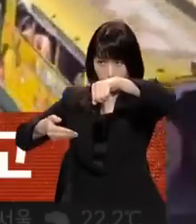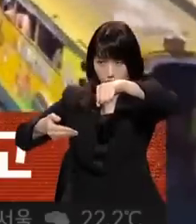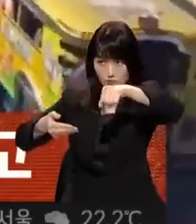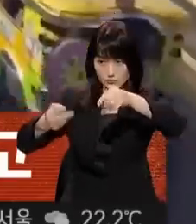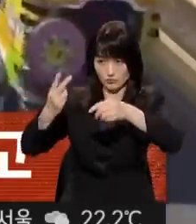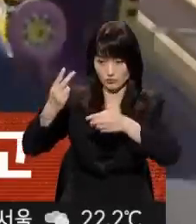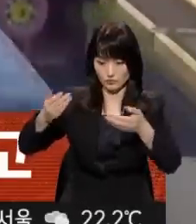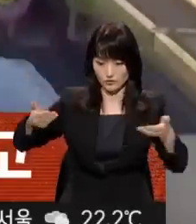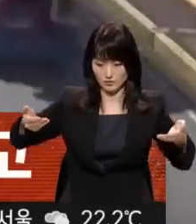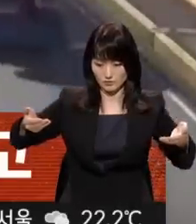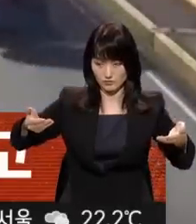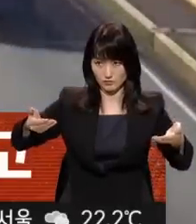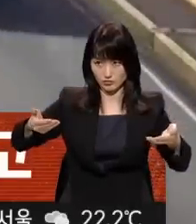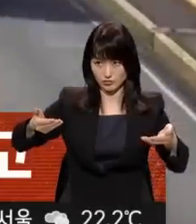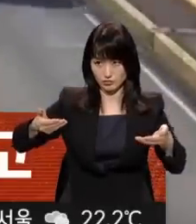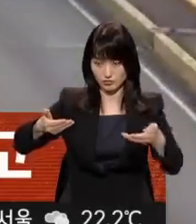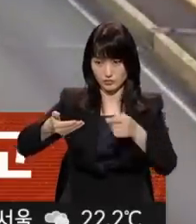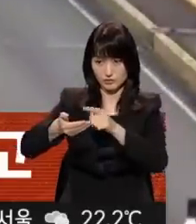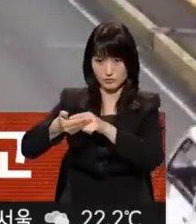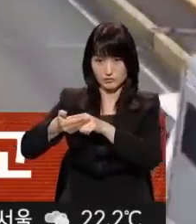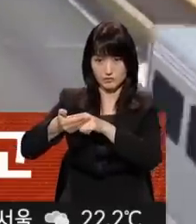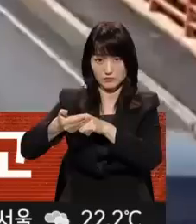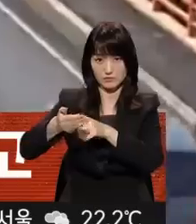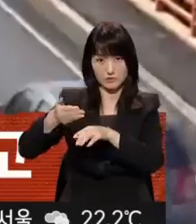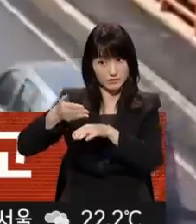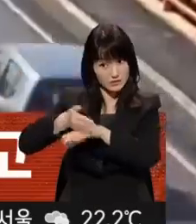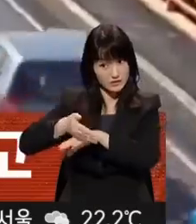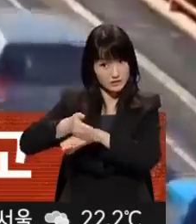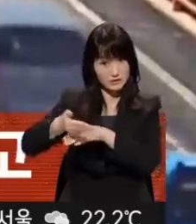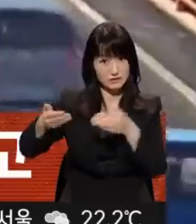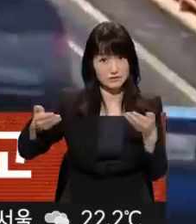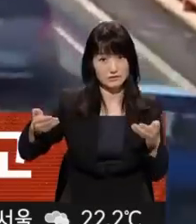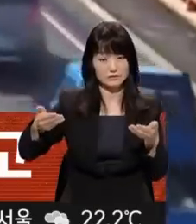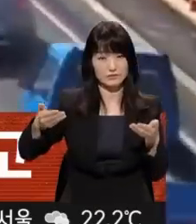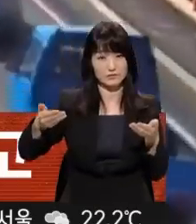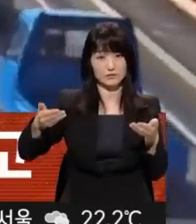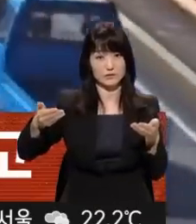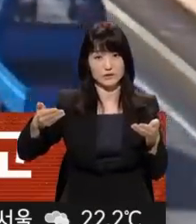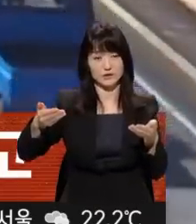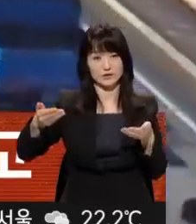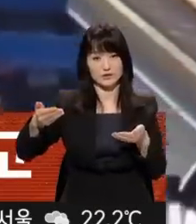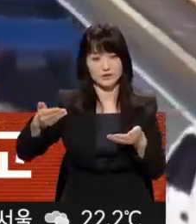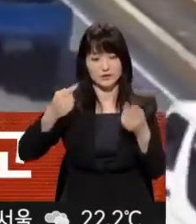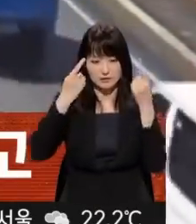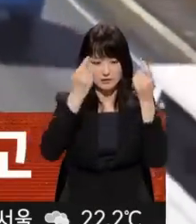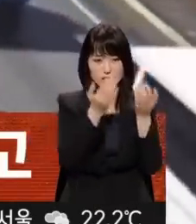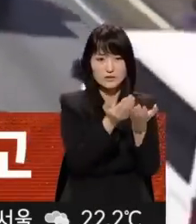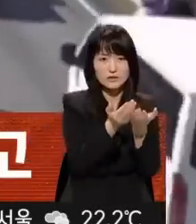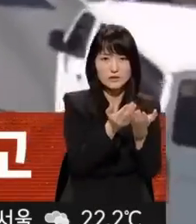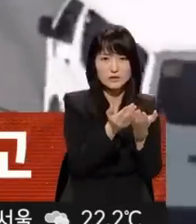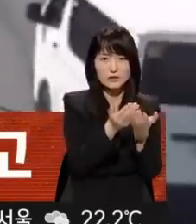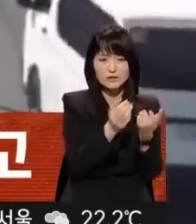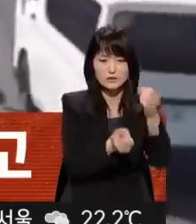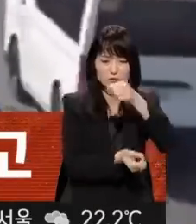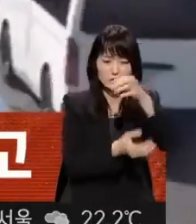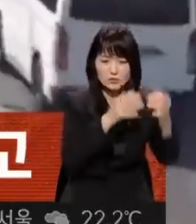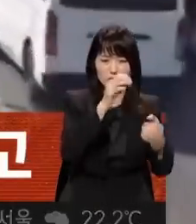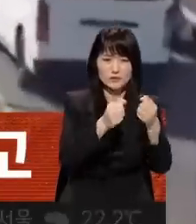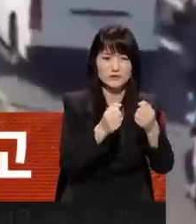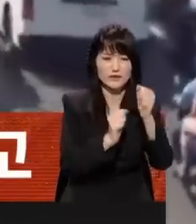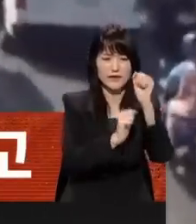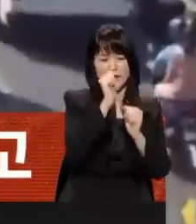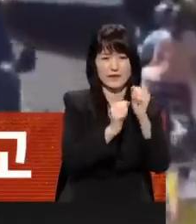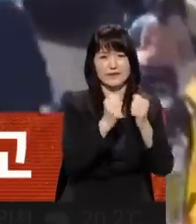있습니다. 화물선의 속도는 심지어 굉장히 느린 편인데 그러게요. 해양경비대의 조사에 따르면 여객선의 조타 장치와 엔진이 고장이